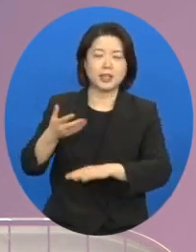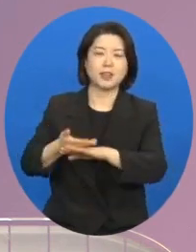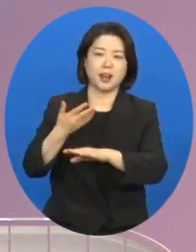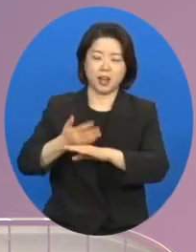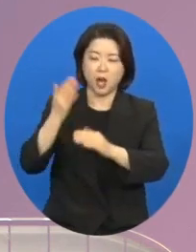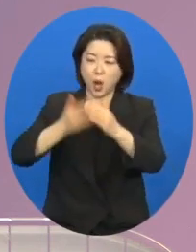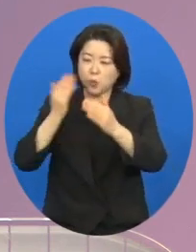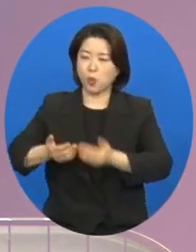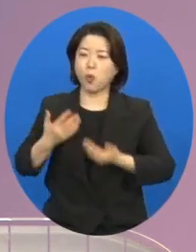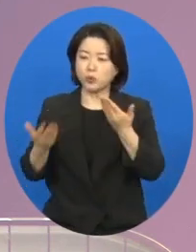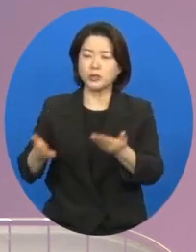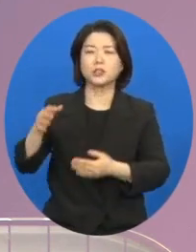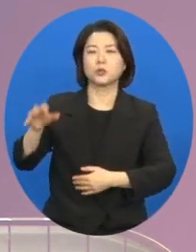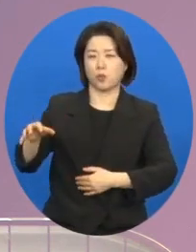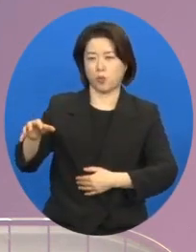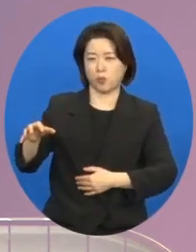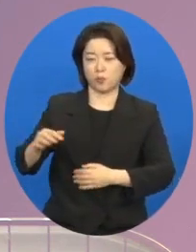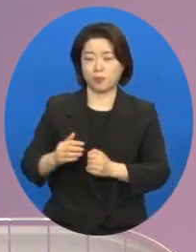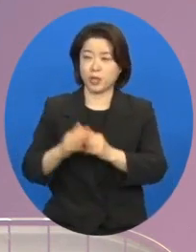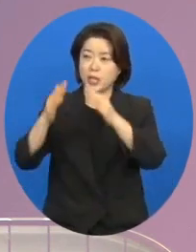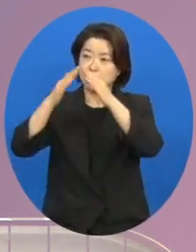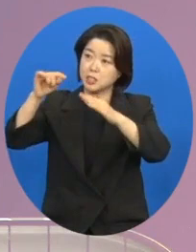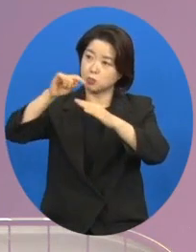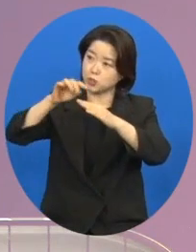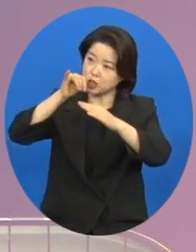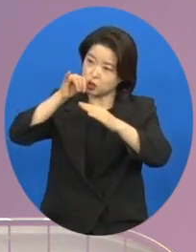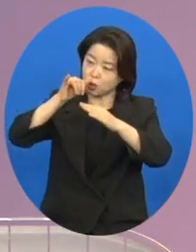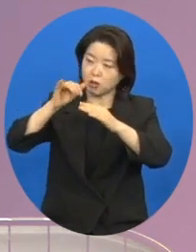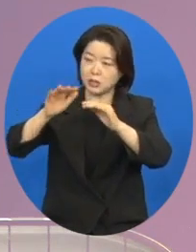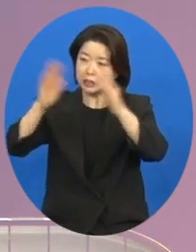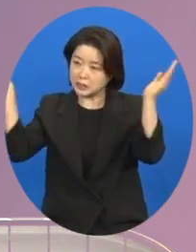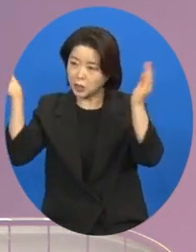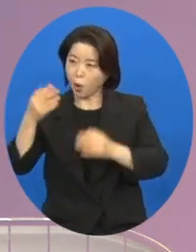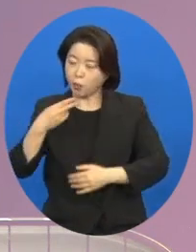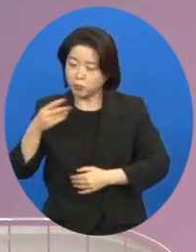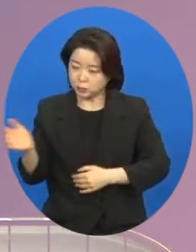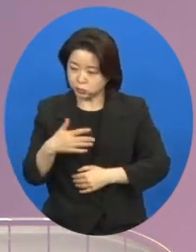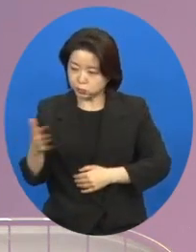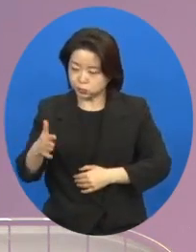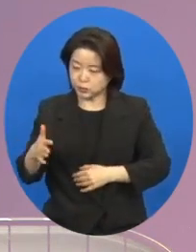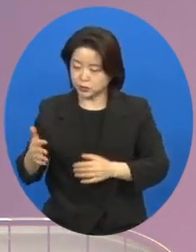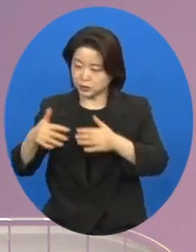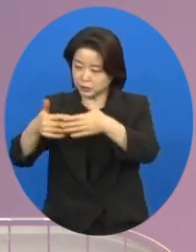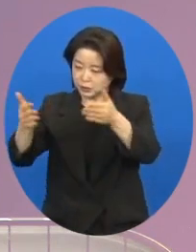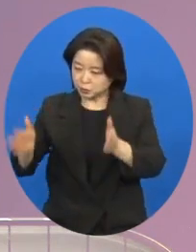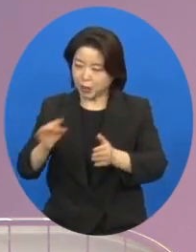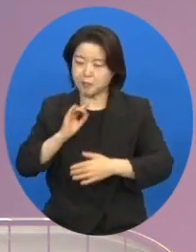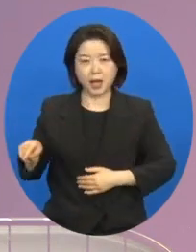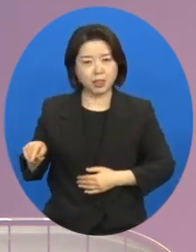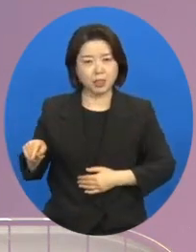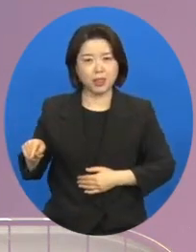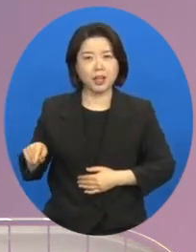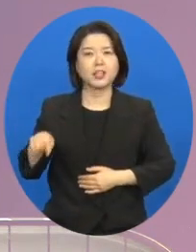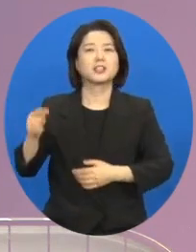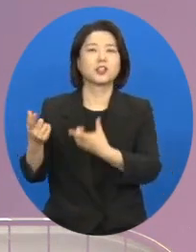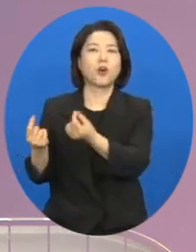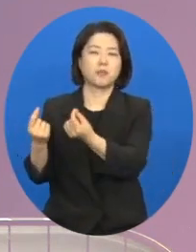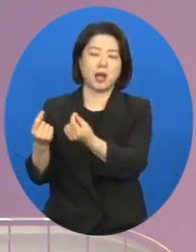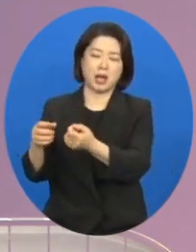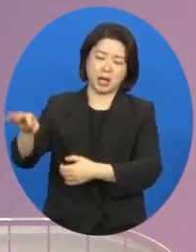있는, 근데 그것은 지붕이 있을 수도 있고 없을 수도 있는 그런 공공 쉼터였다는 것이죠. 근데